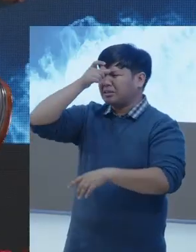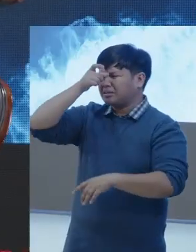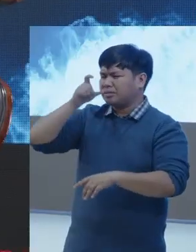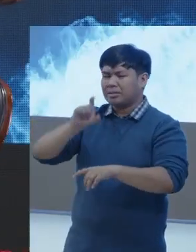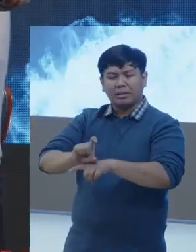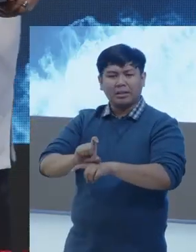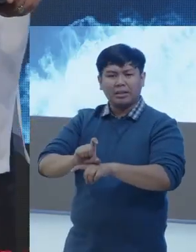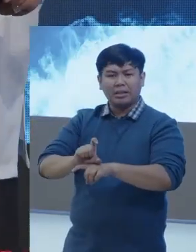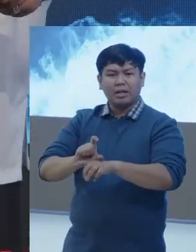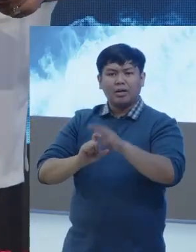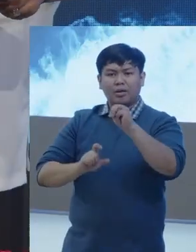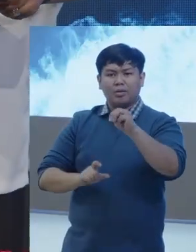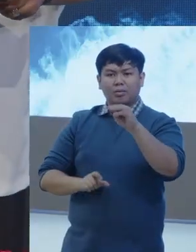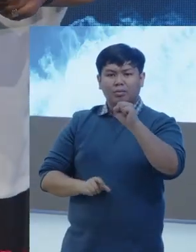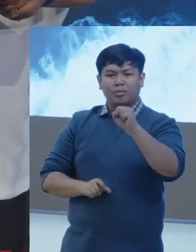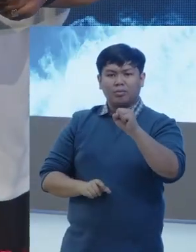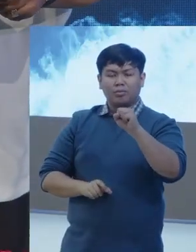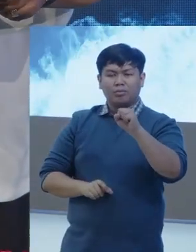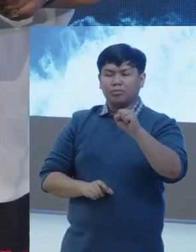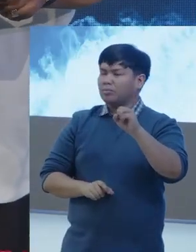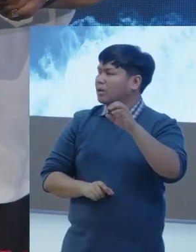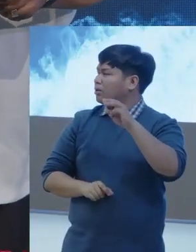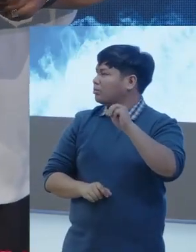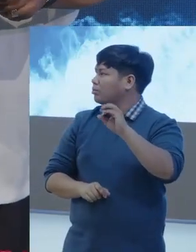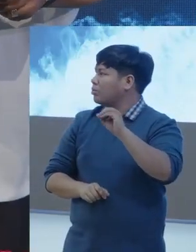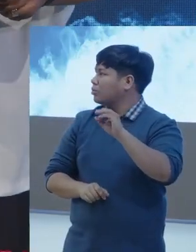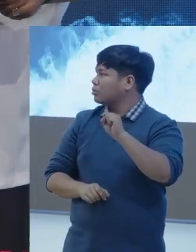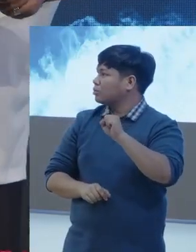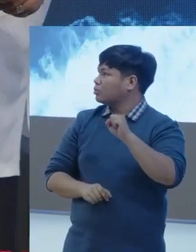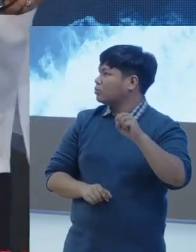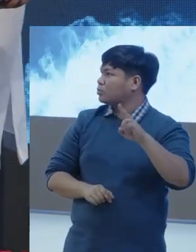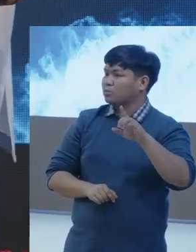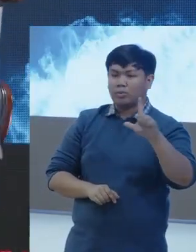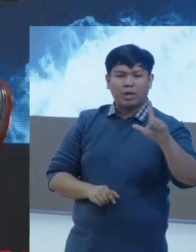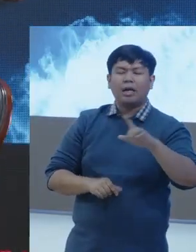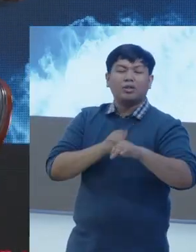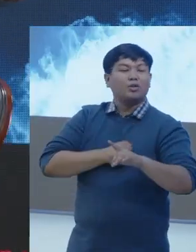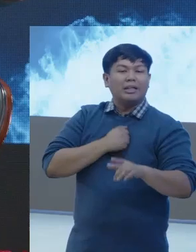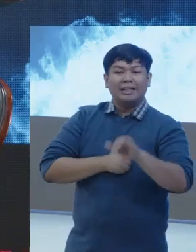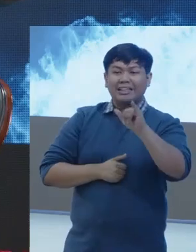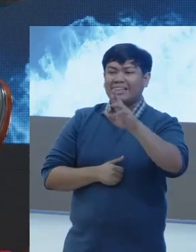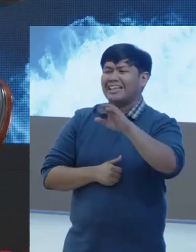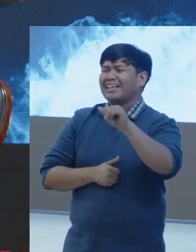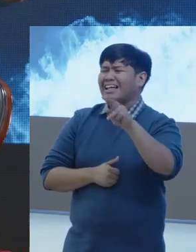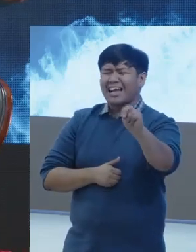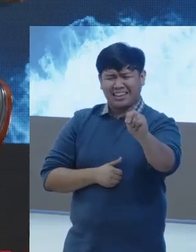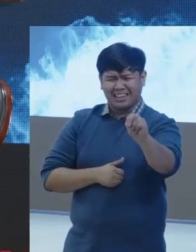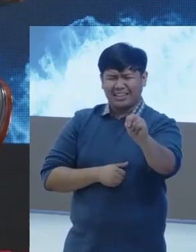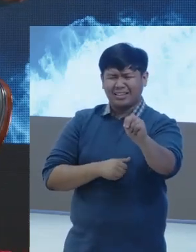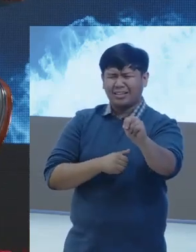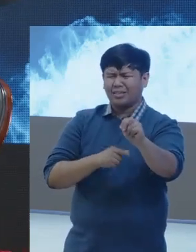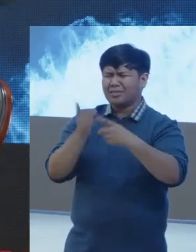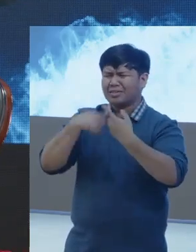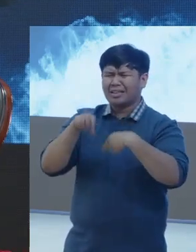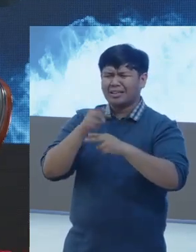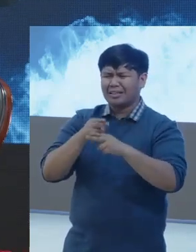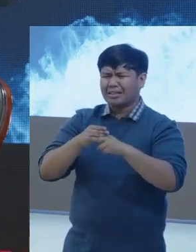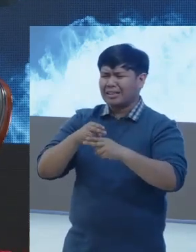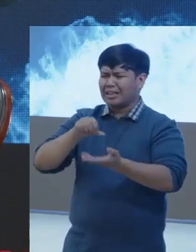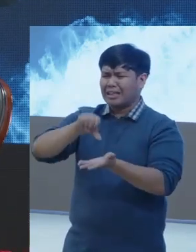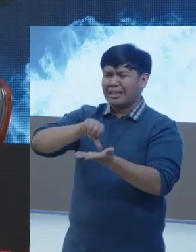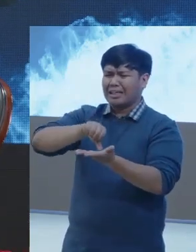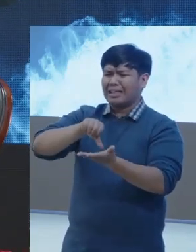Siguro pamilyar sa inyo yung city of Mosul, no? Sa Iran. Yung pong headquarters ng